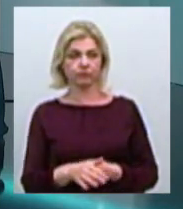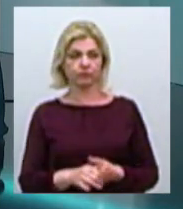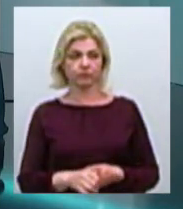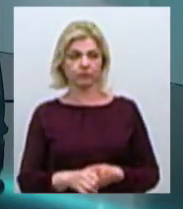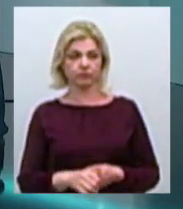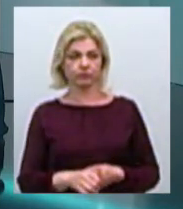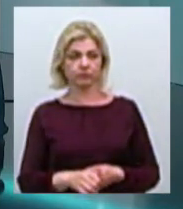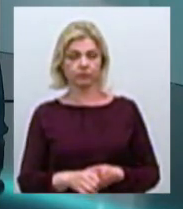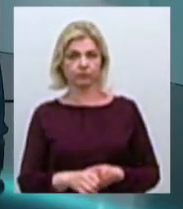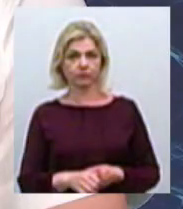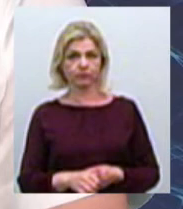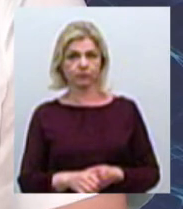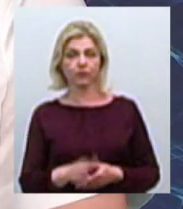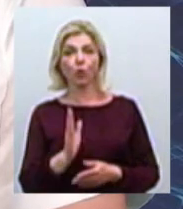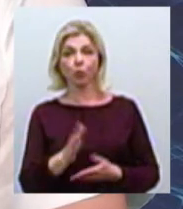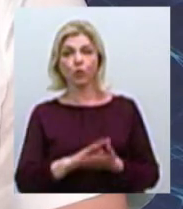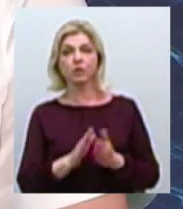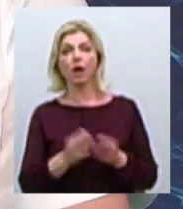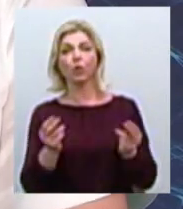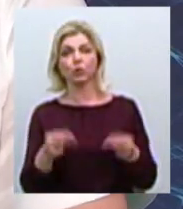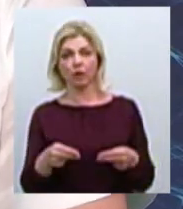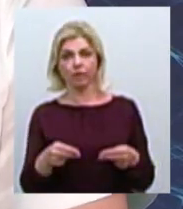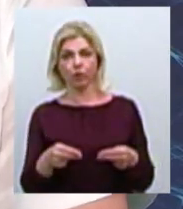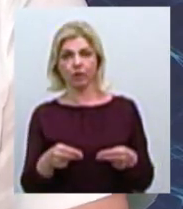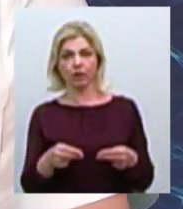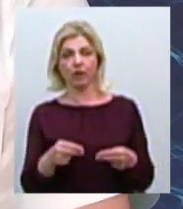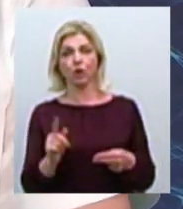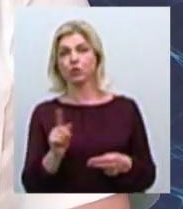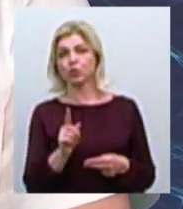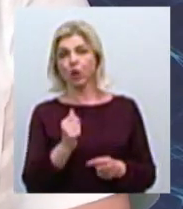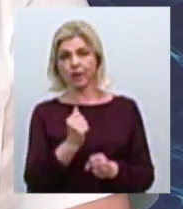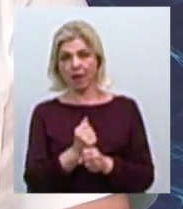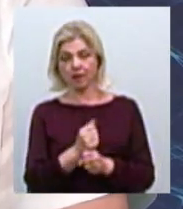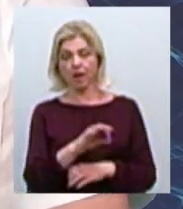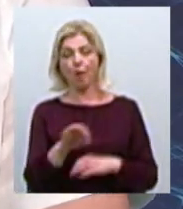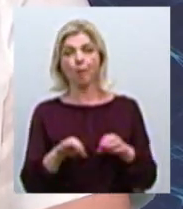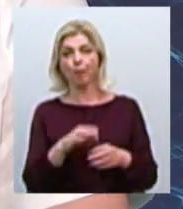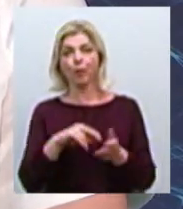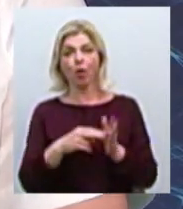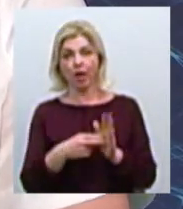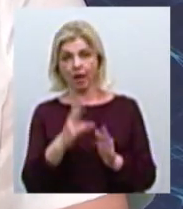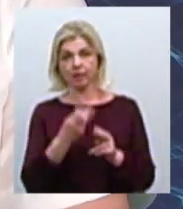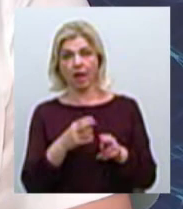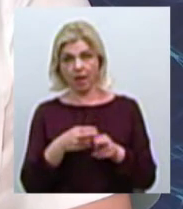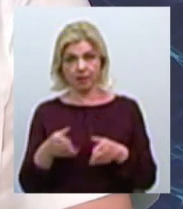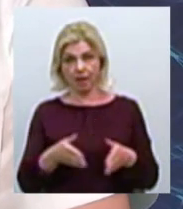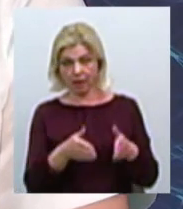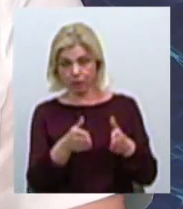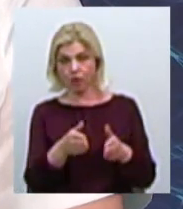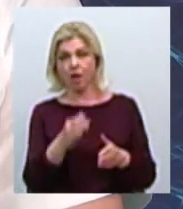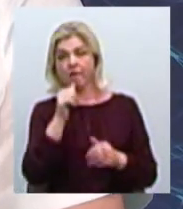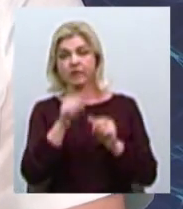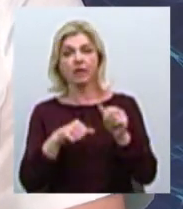реалізований, буде заключений договір на те, щоб зробили проєкт на цю лінію. І в наступному